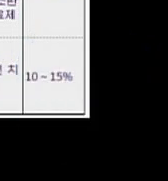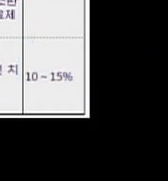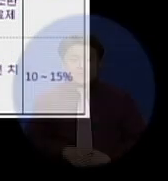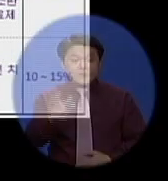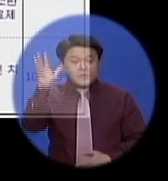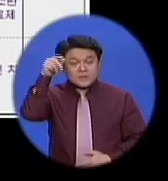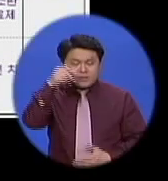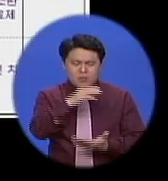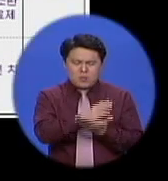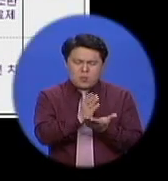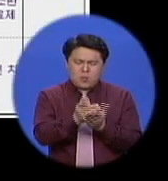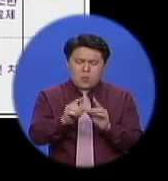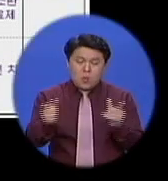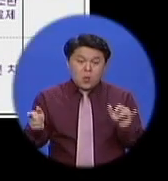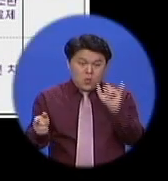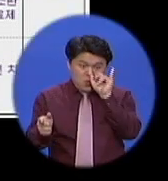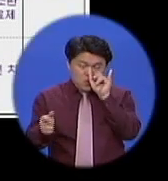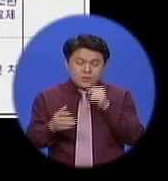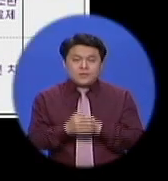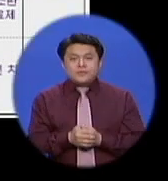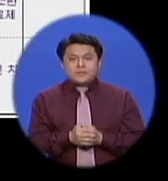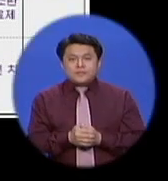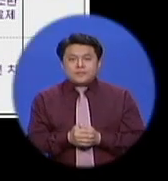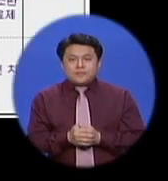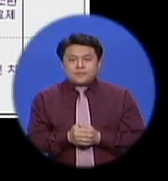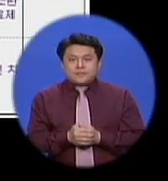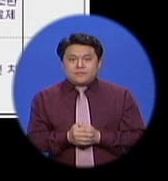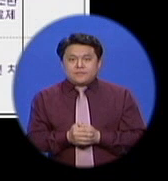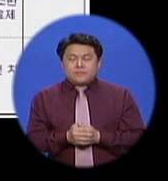치매 종류도 많은데요.